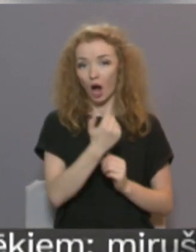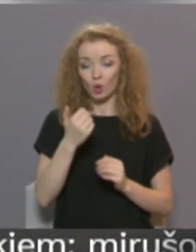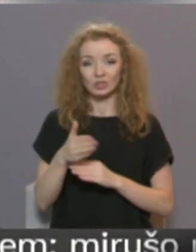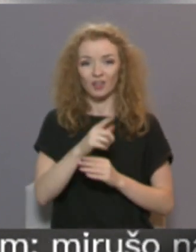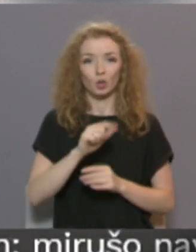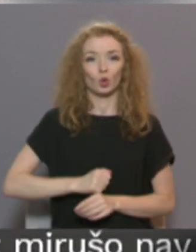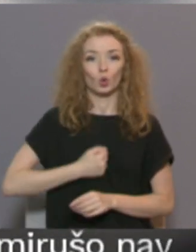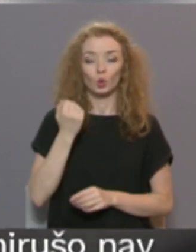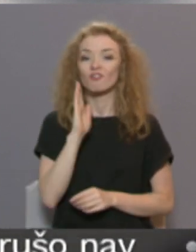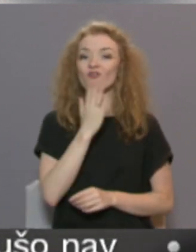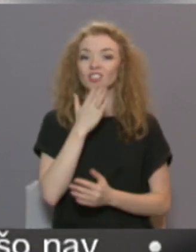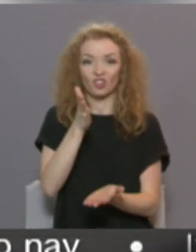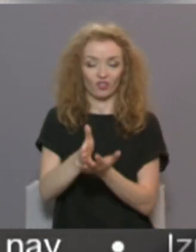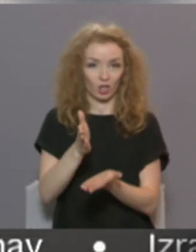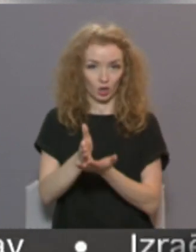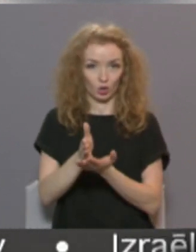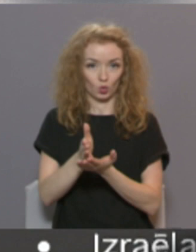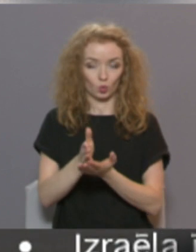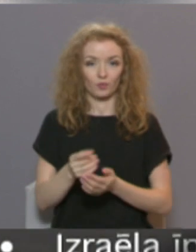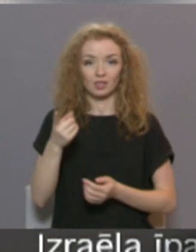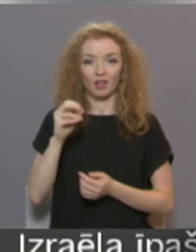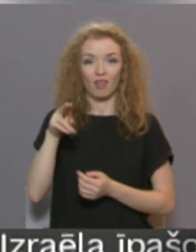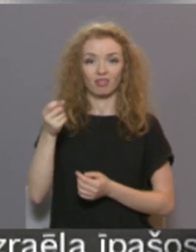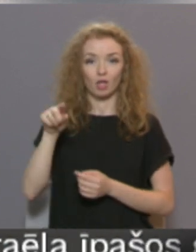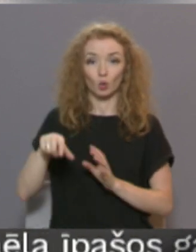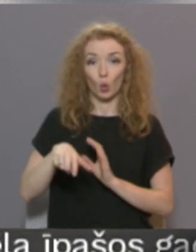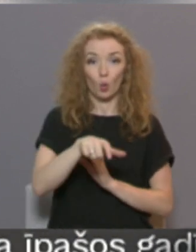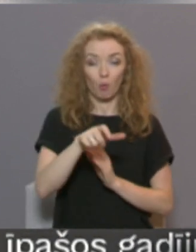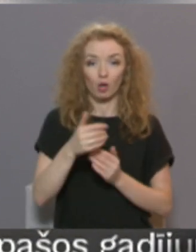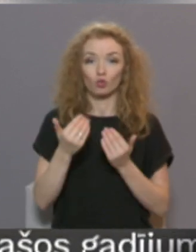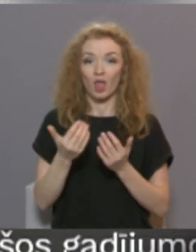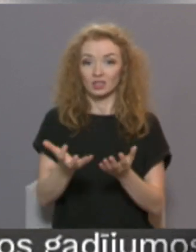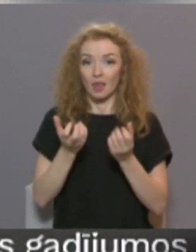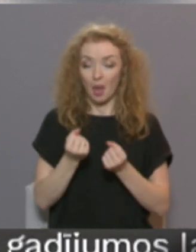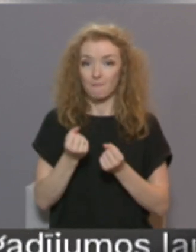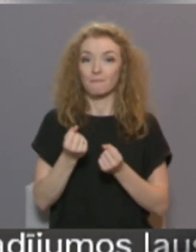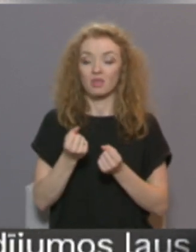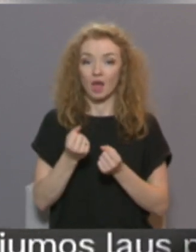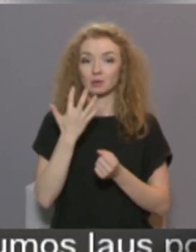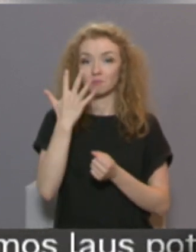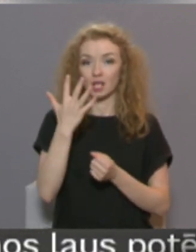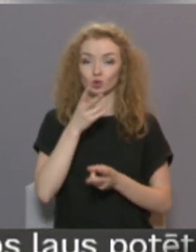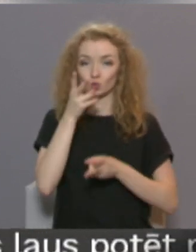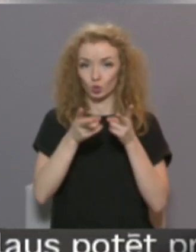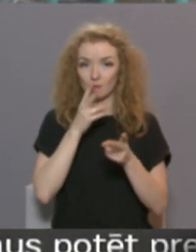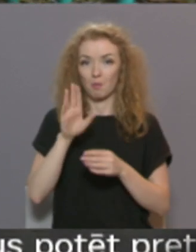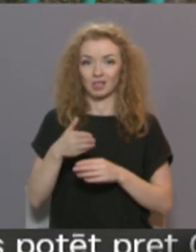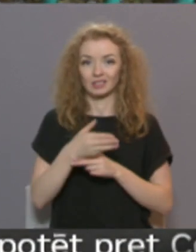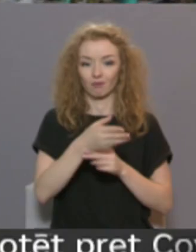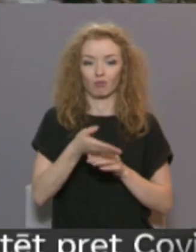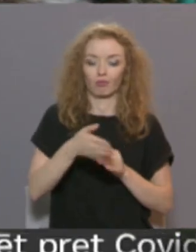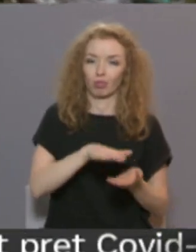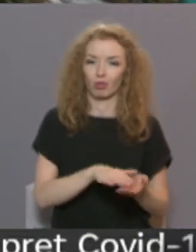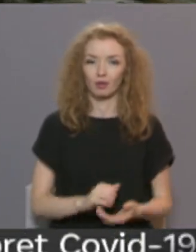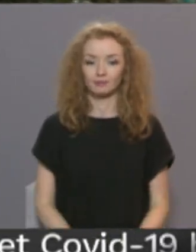ir tieši vasaras vidus. Par Stendes upi šogad saņemtas 5 sūdzības par bojā gājušām zivīm.